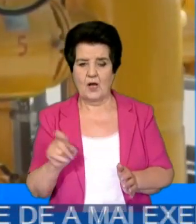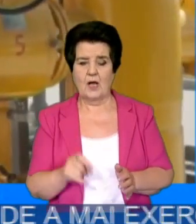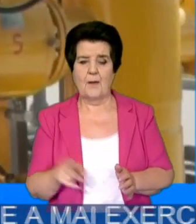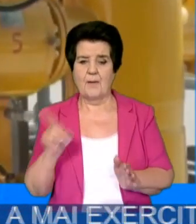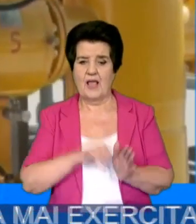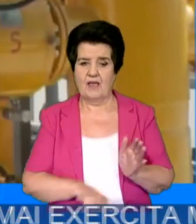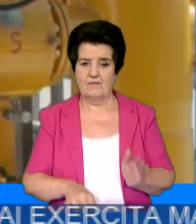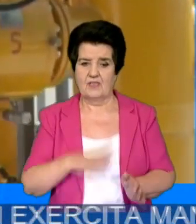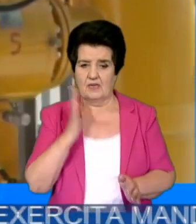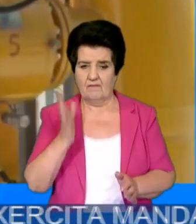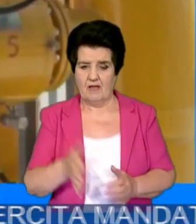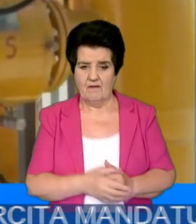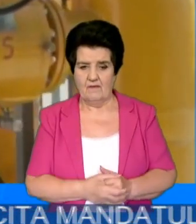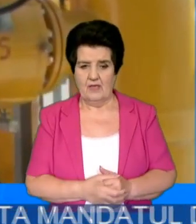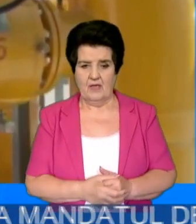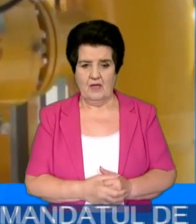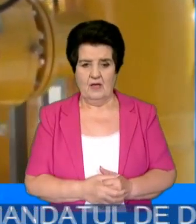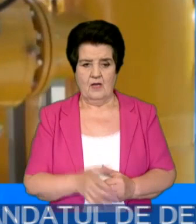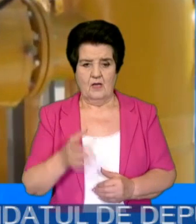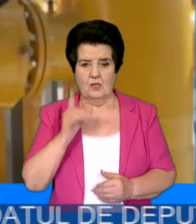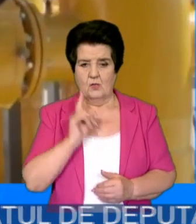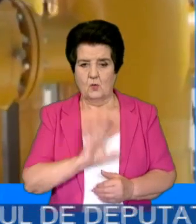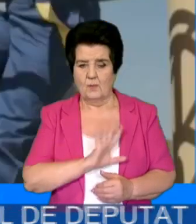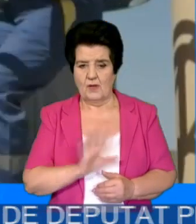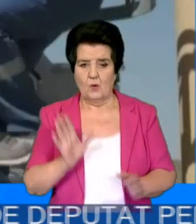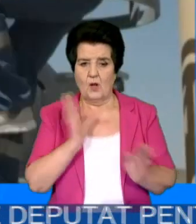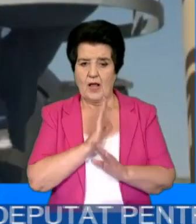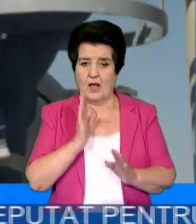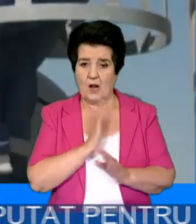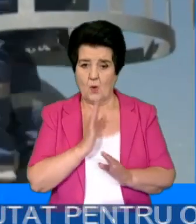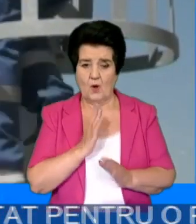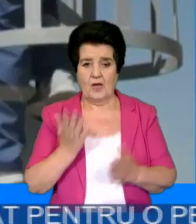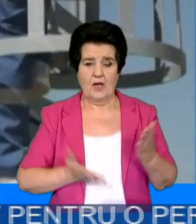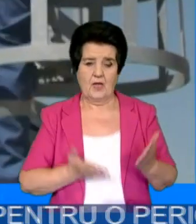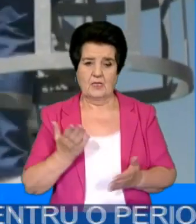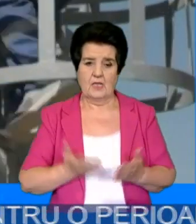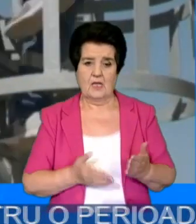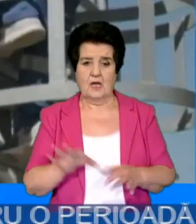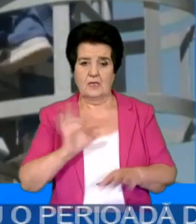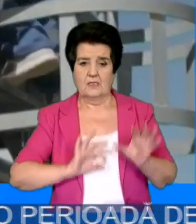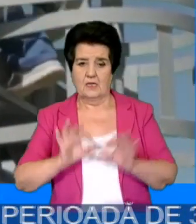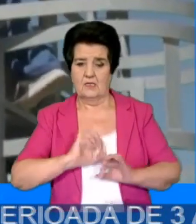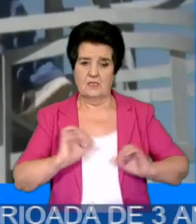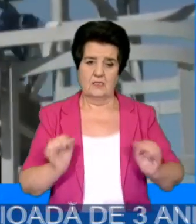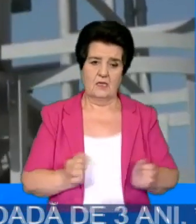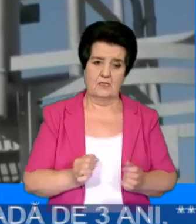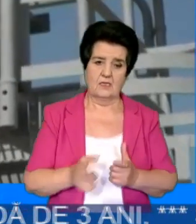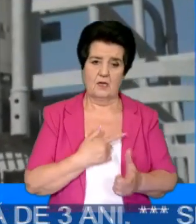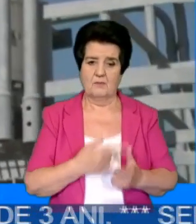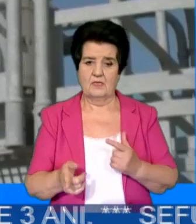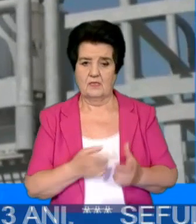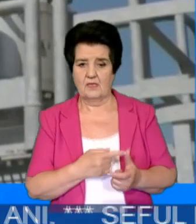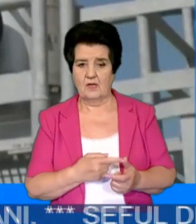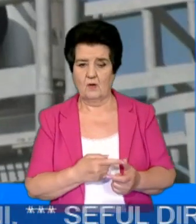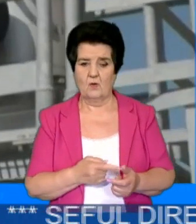absolut nepopular și nu-i deloc plăcut din punct de vedere ecologic, dar dacă vom avea de ales să înghețăm sau să plătim facturi